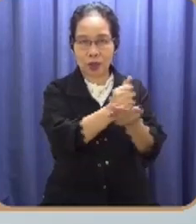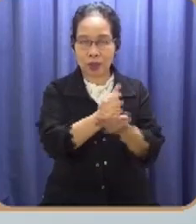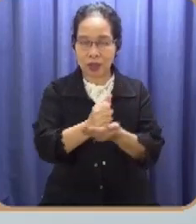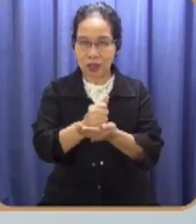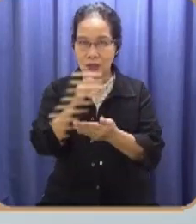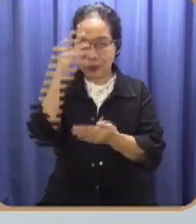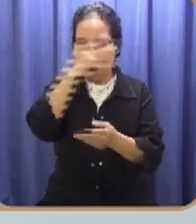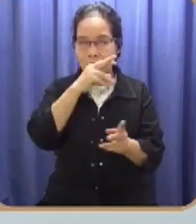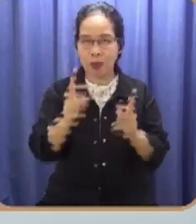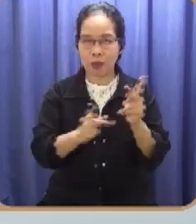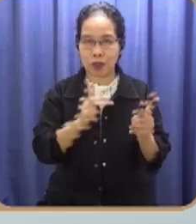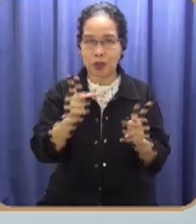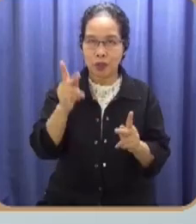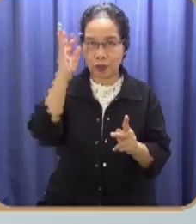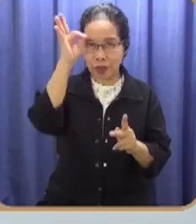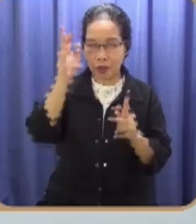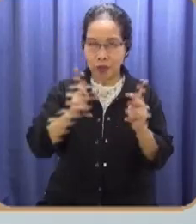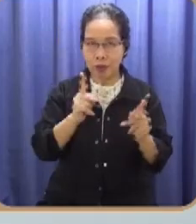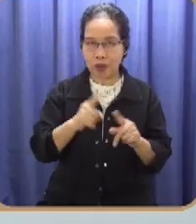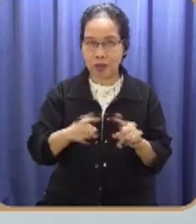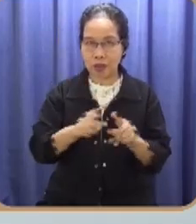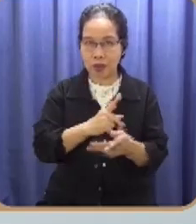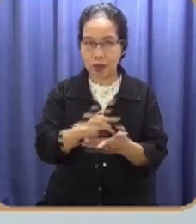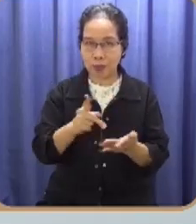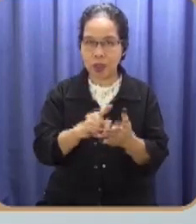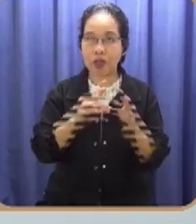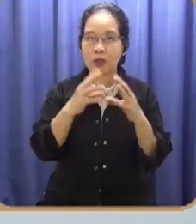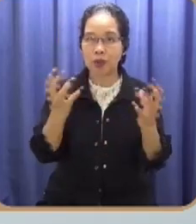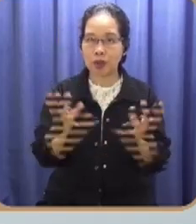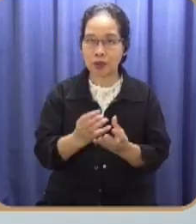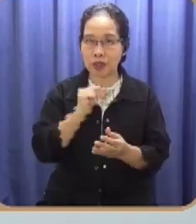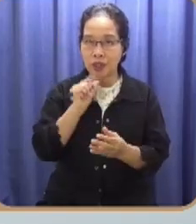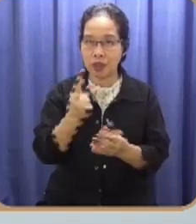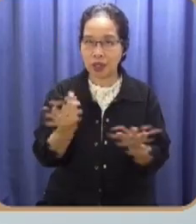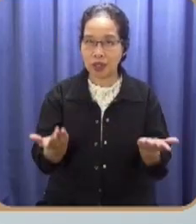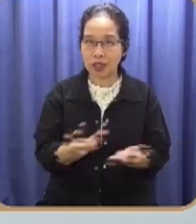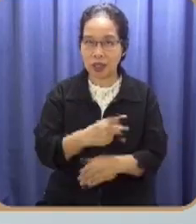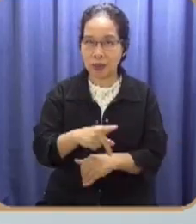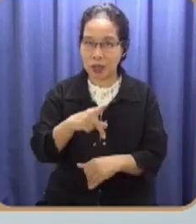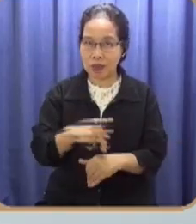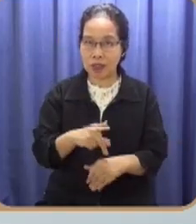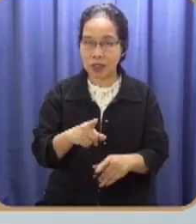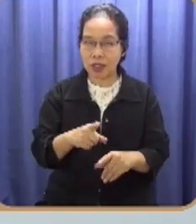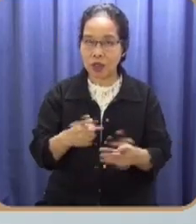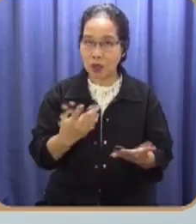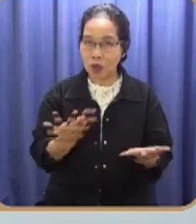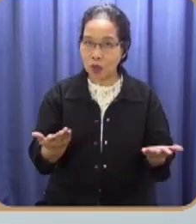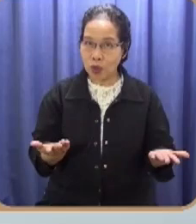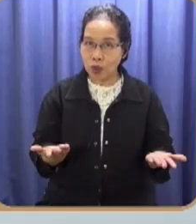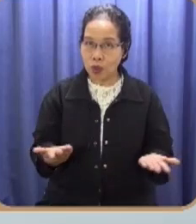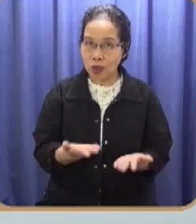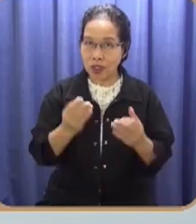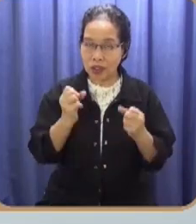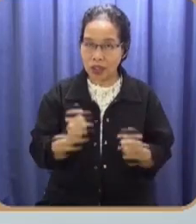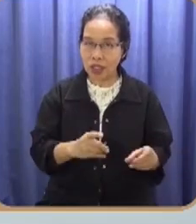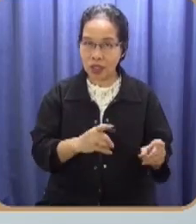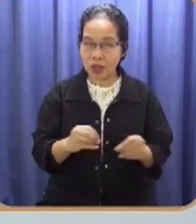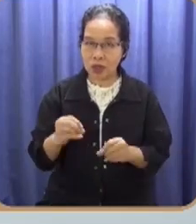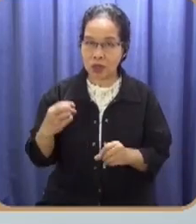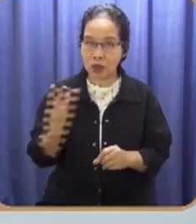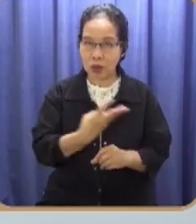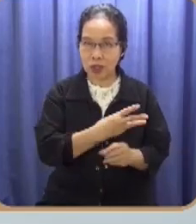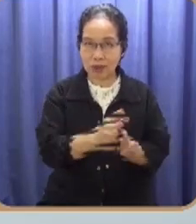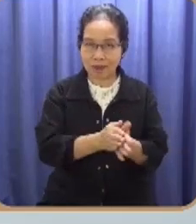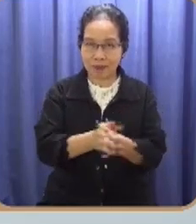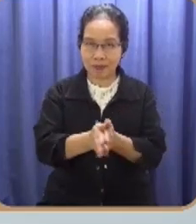kapwa-tao at sa iba't ibang panig ng daigdig, hindi lamang po dito sa Pilipinas. Kung ano po ang aming magagawa ay amin pong pagsisikapan